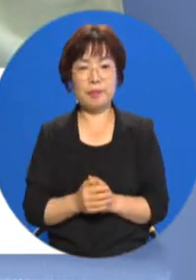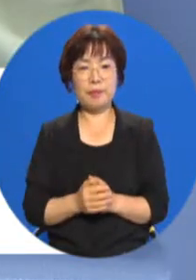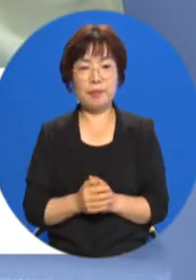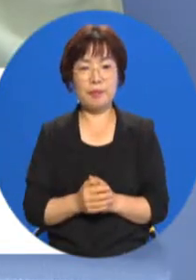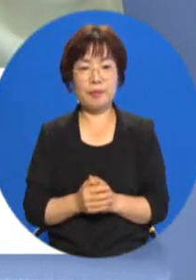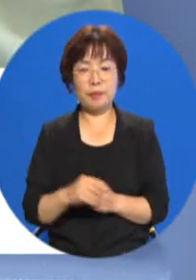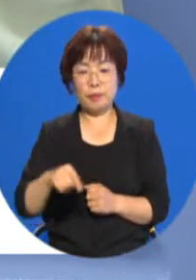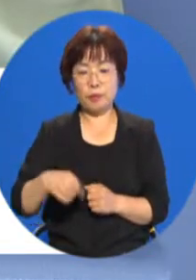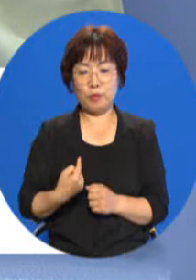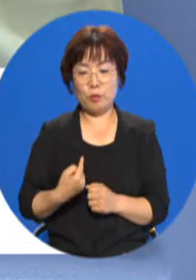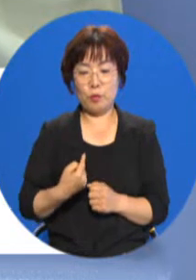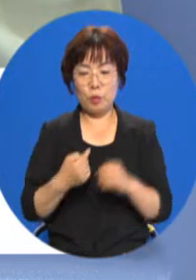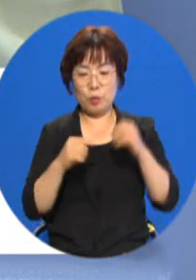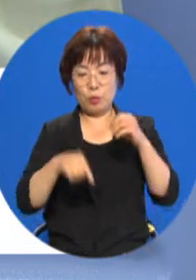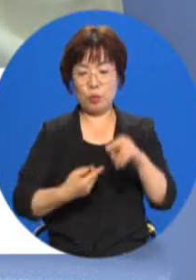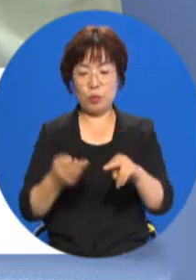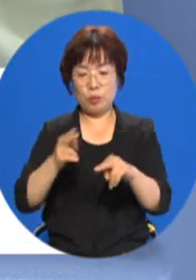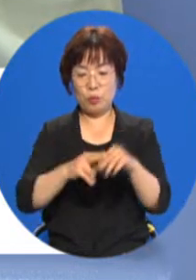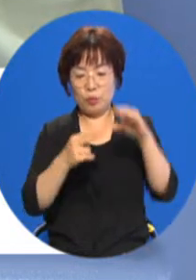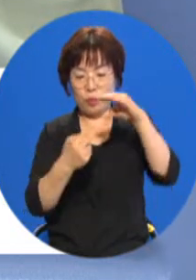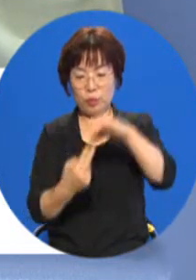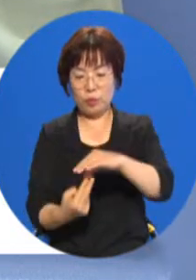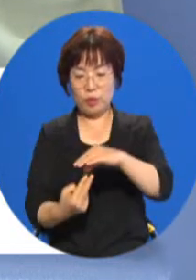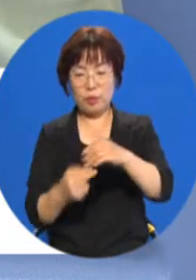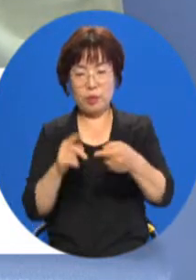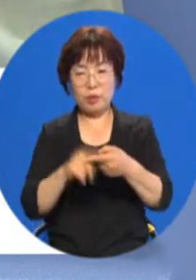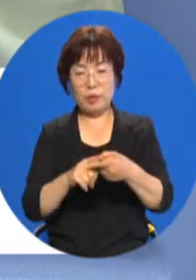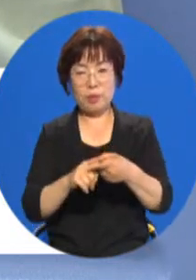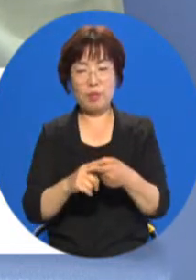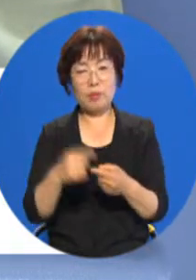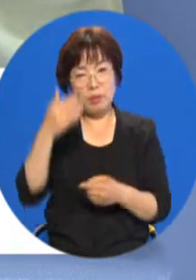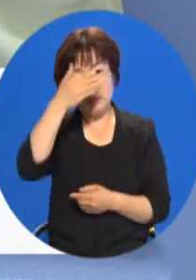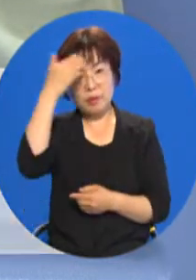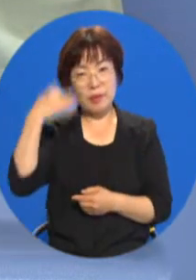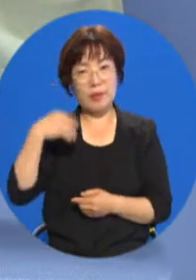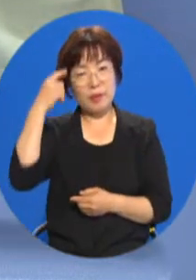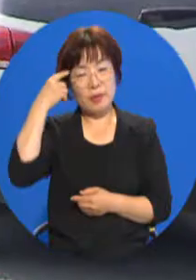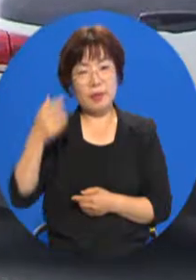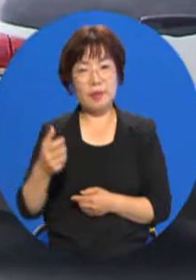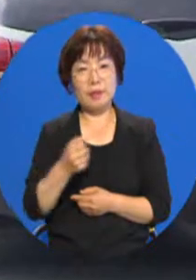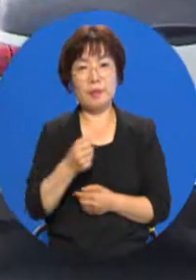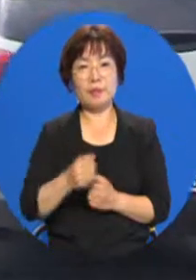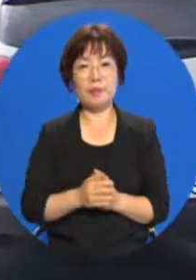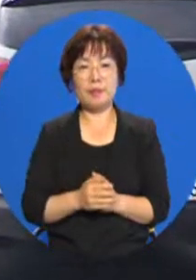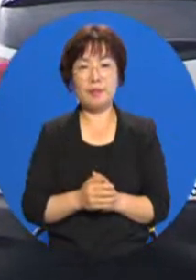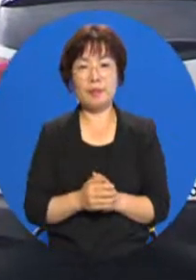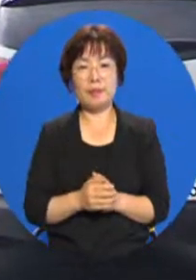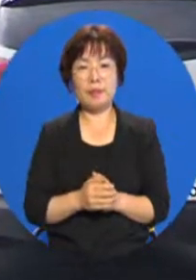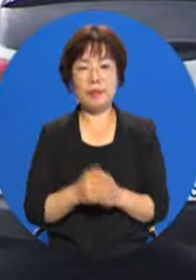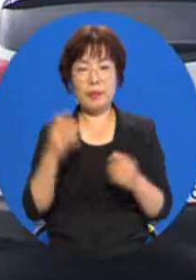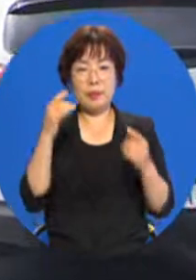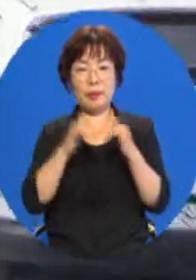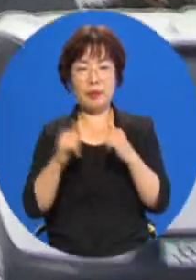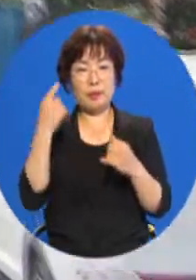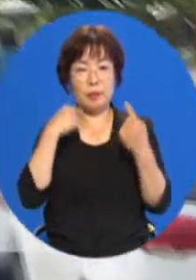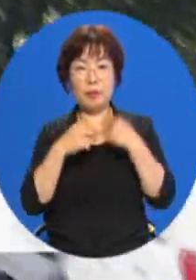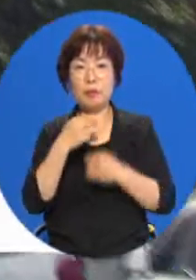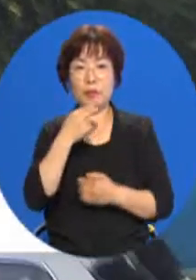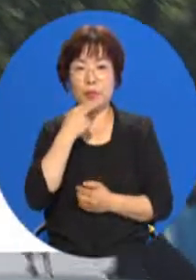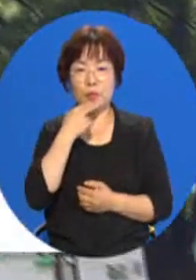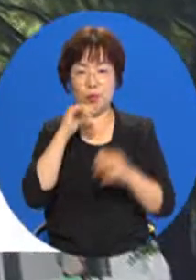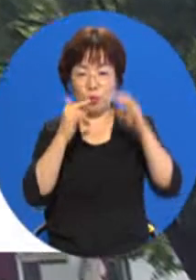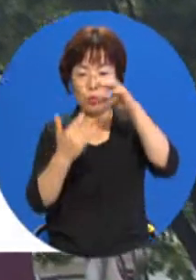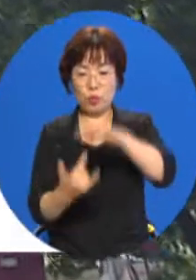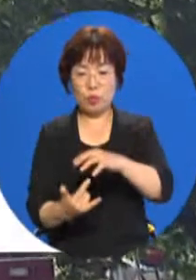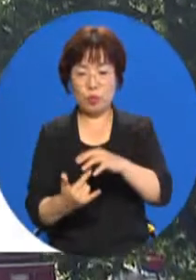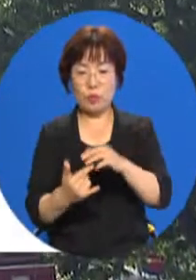동승자 없이 그냥 저 혼자 이렇게 된 거라서 어떻게 보면 다행이라고 생각을 하고. 다행히 인명피해는 없었지만 추락